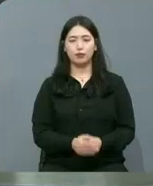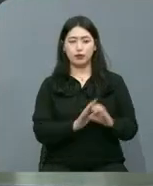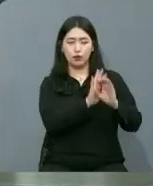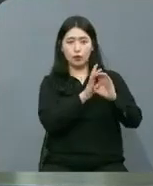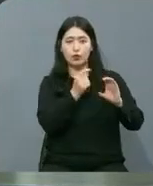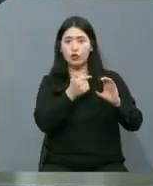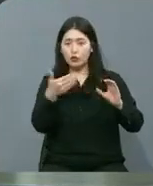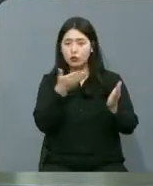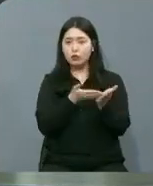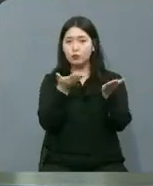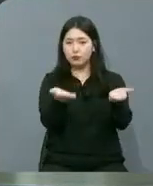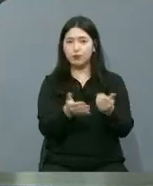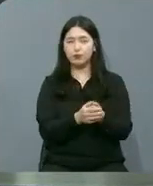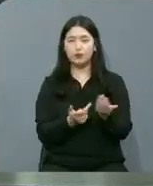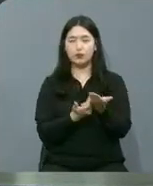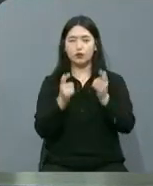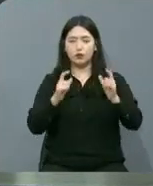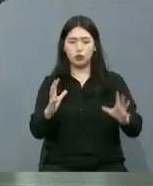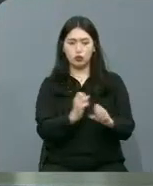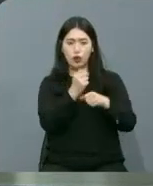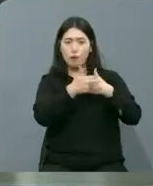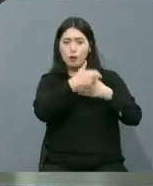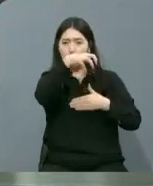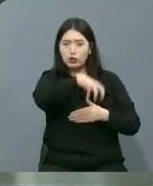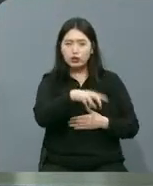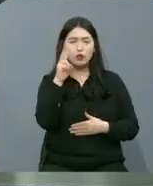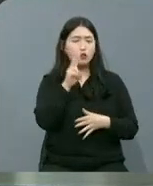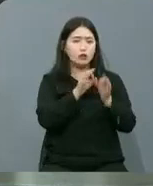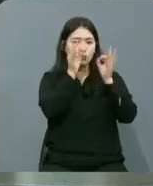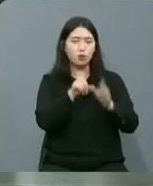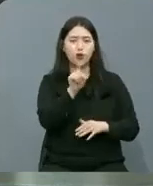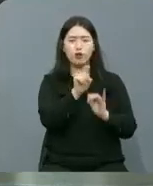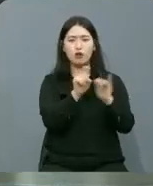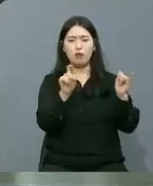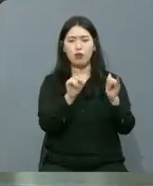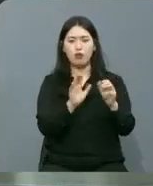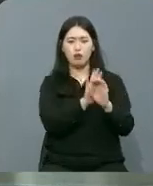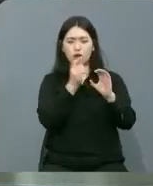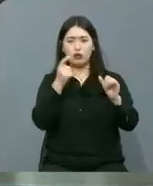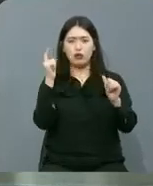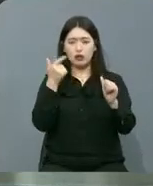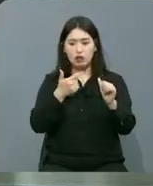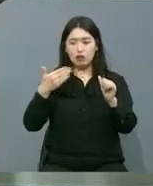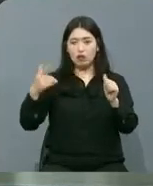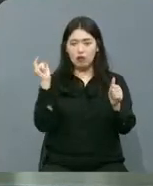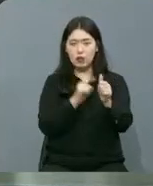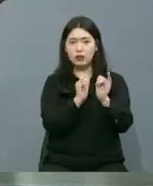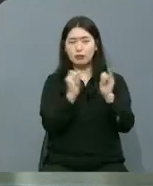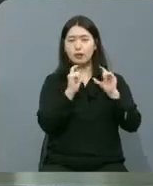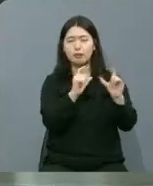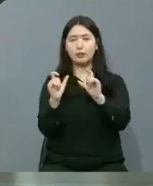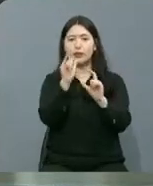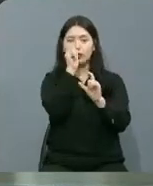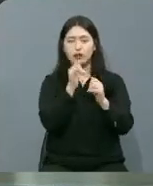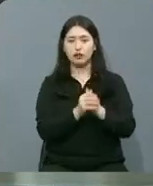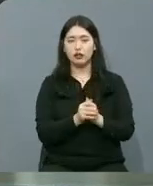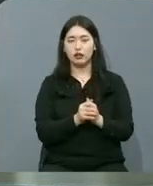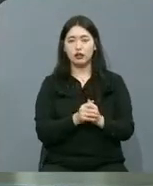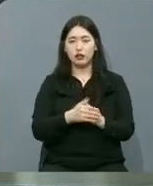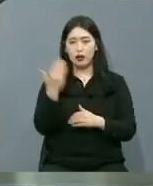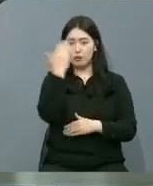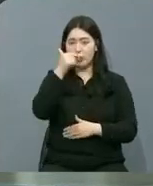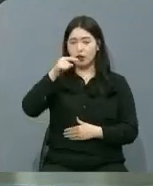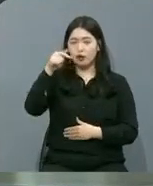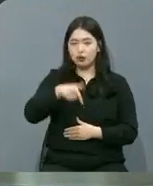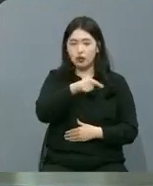코로나19 속보입니다. 제주의 한 종합병원에서 이틀 새 11명이 코로나19 확진 판정을 받았습니다. 방역당국은